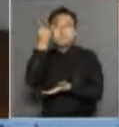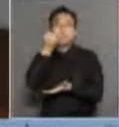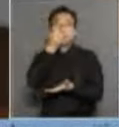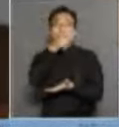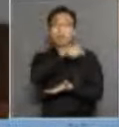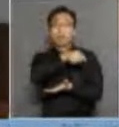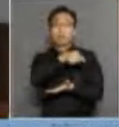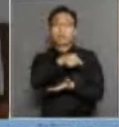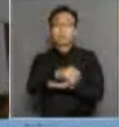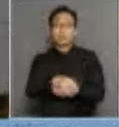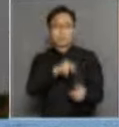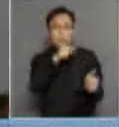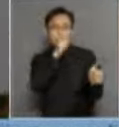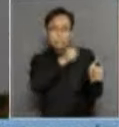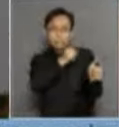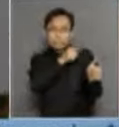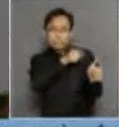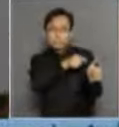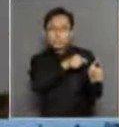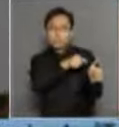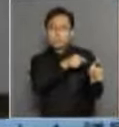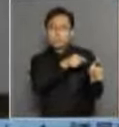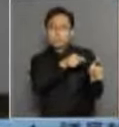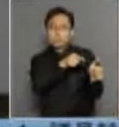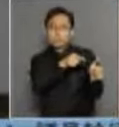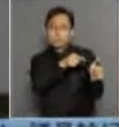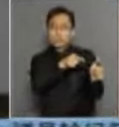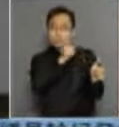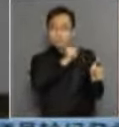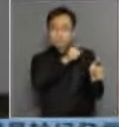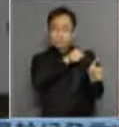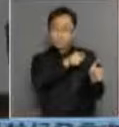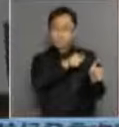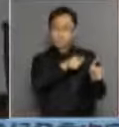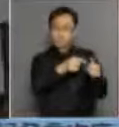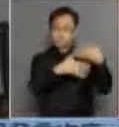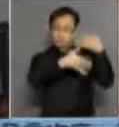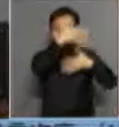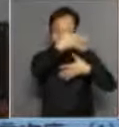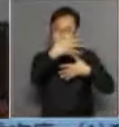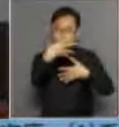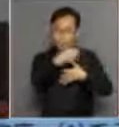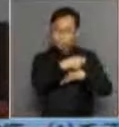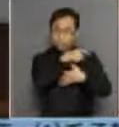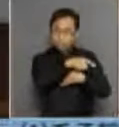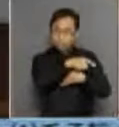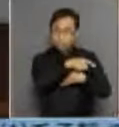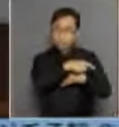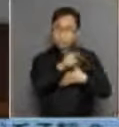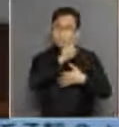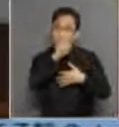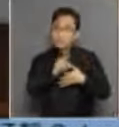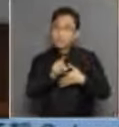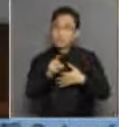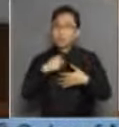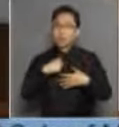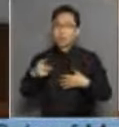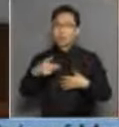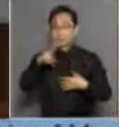華局長的批評，批評他的是大家同一個團